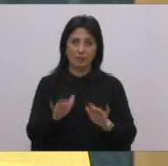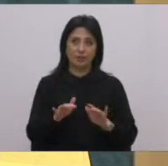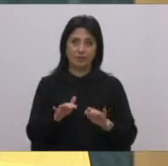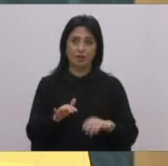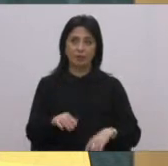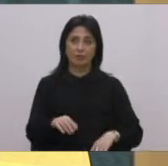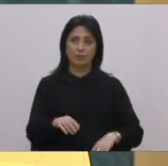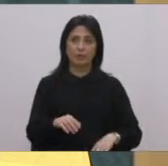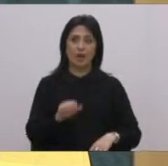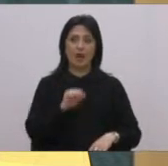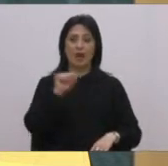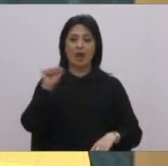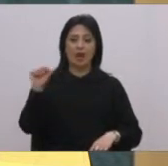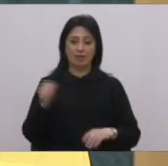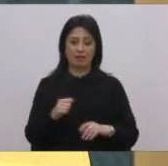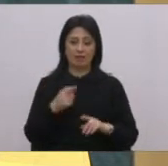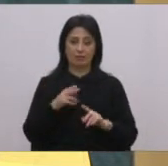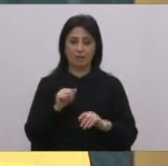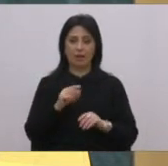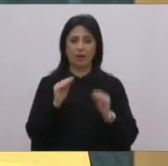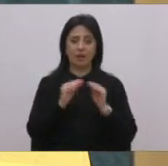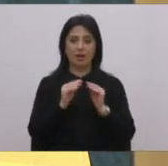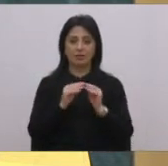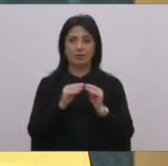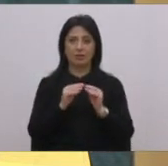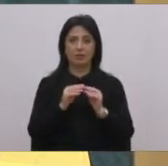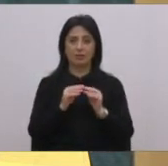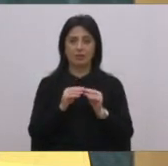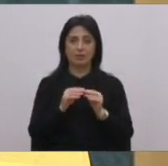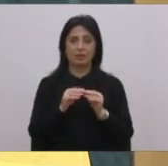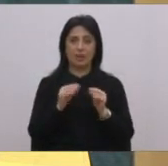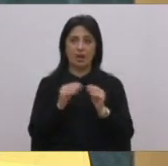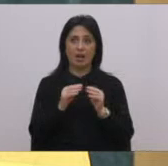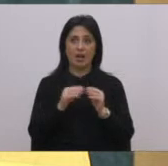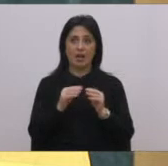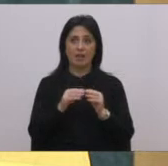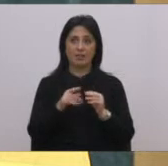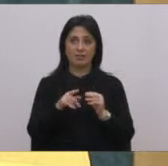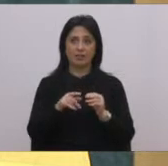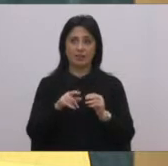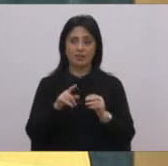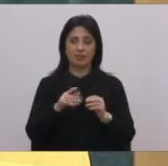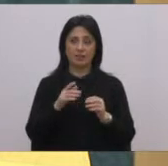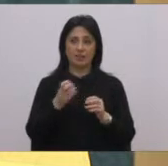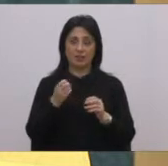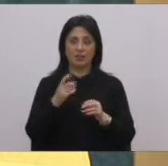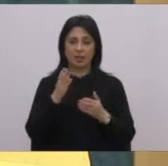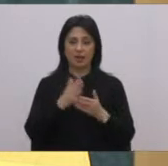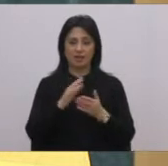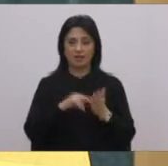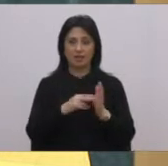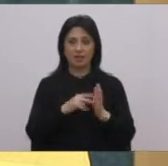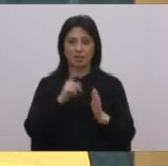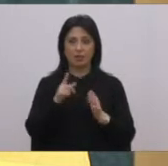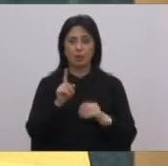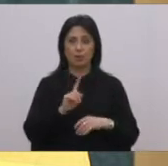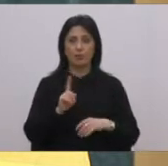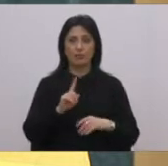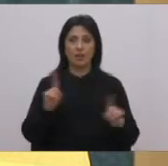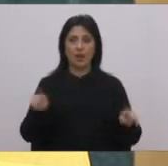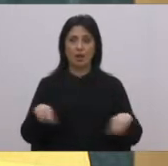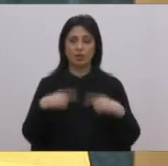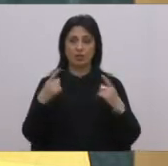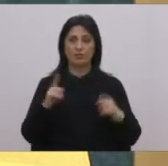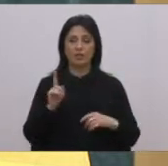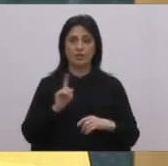მიმდინარეობს და 10-ის, ასე ვთქვათ, 10 განწვენებლობა კიდე არის დაგეგმილი, რომ